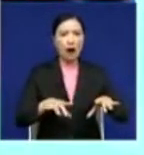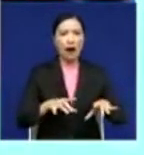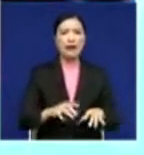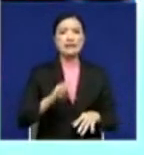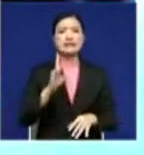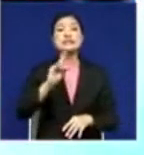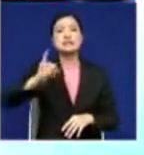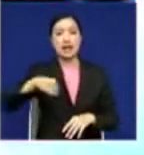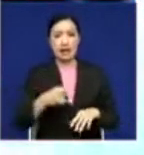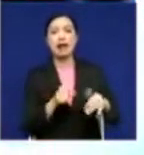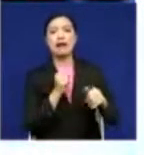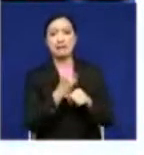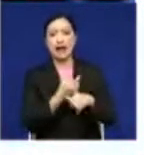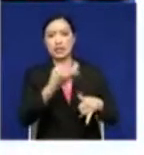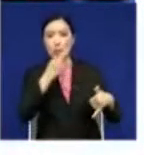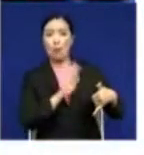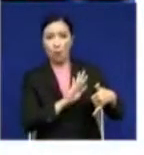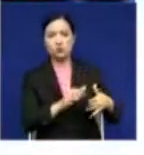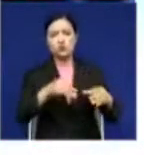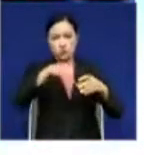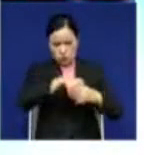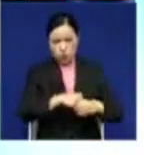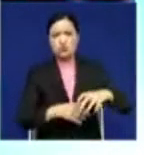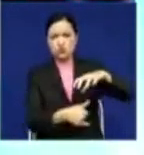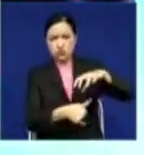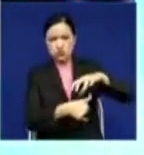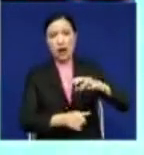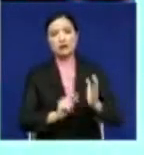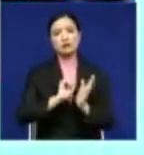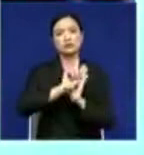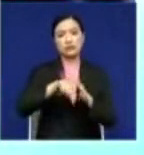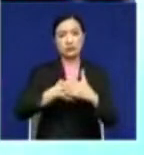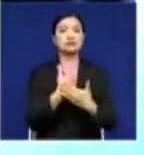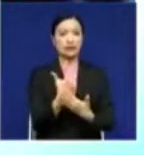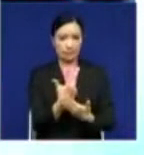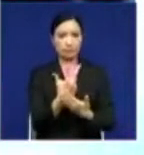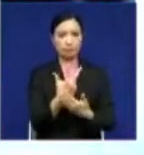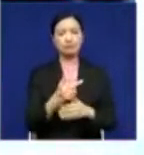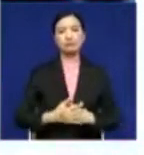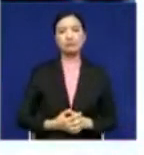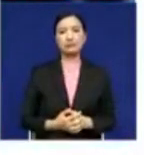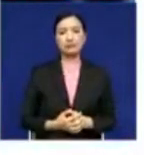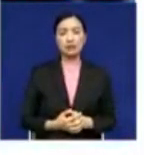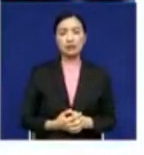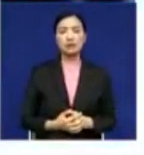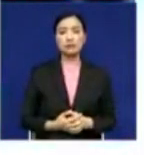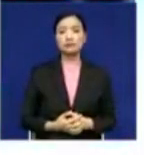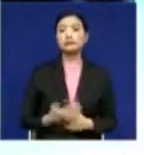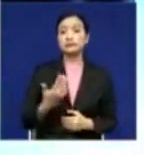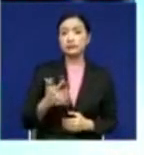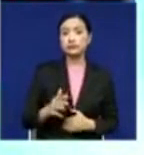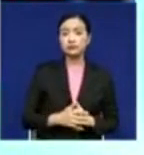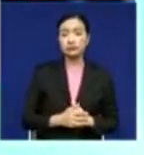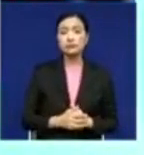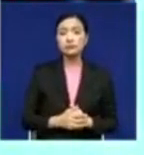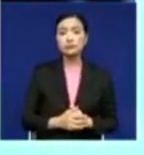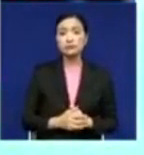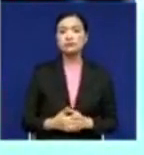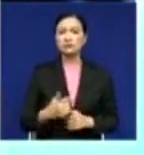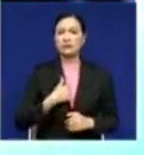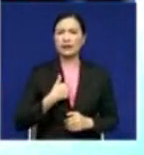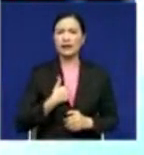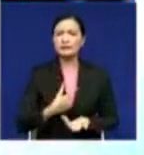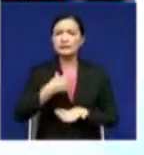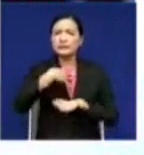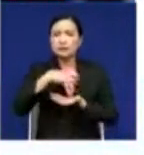าเป็นเวลาสั้นๆ3ชั่วโมงนะครับก็คือรวมทั้งเวลาเดินทางด้วยนะครับในส่วนนี้เองนะครับก็เดี๋ยวจะมีร